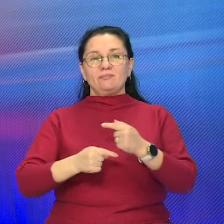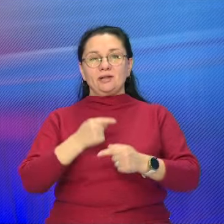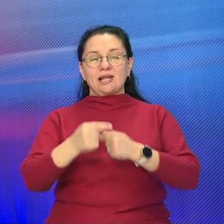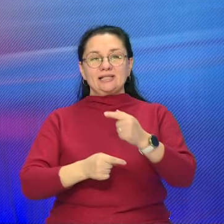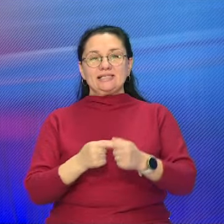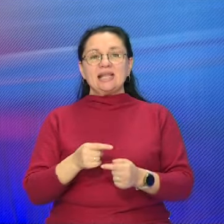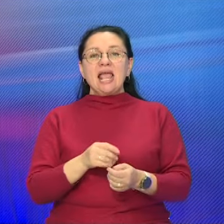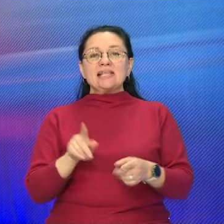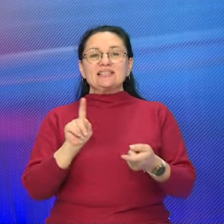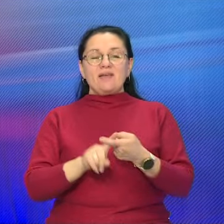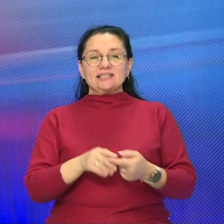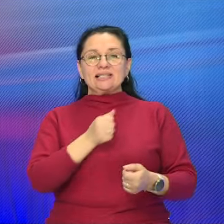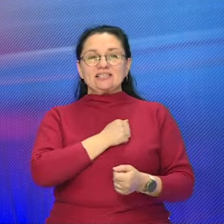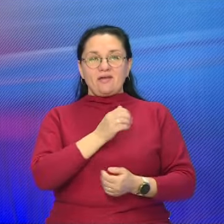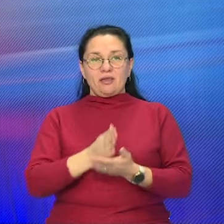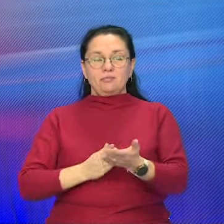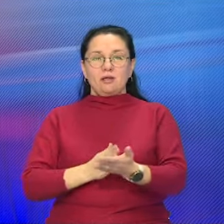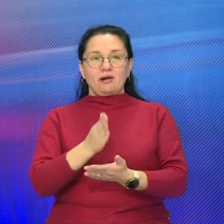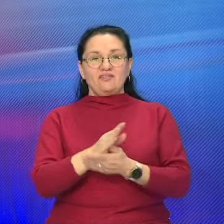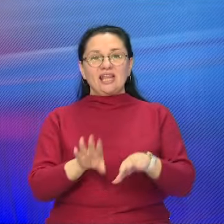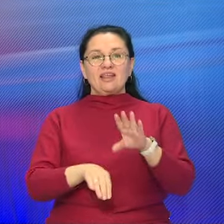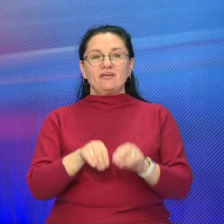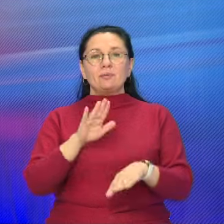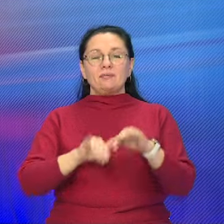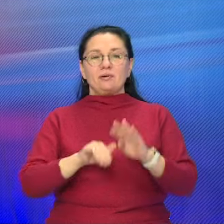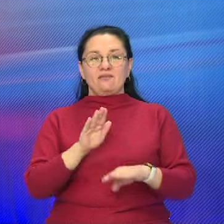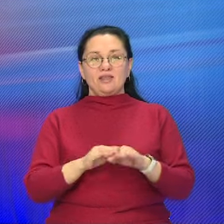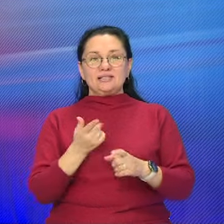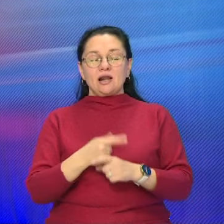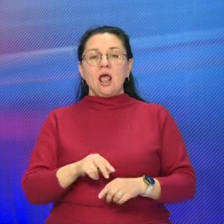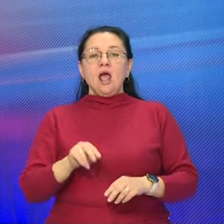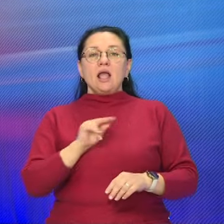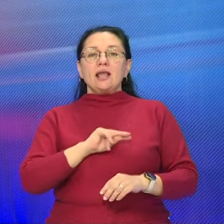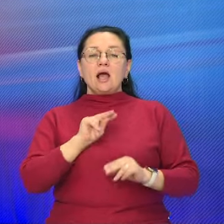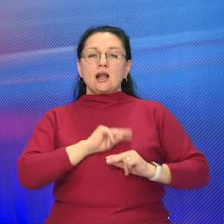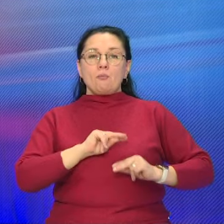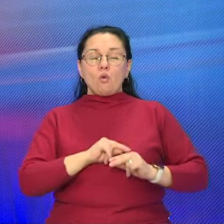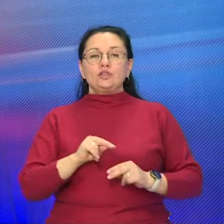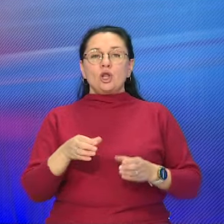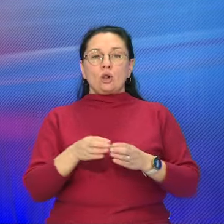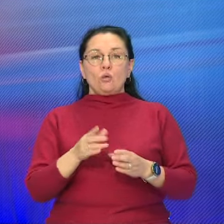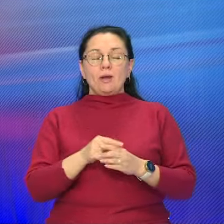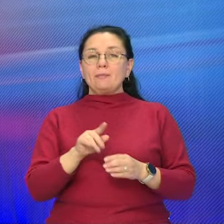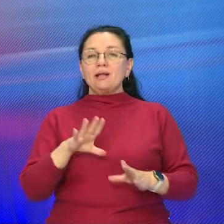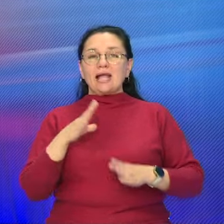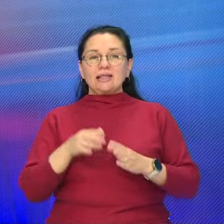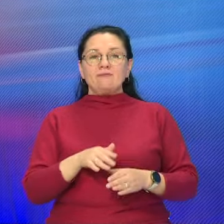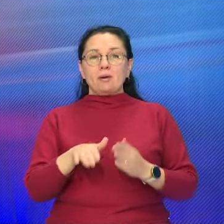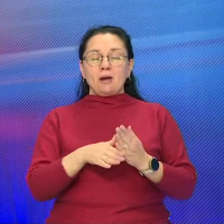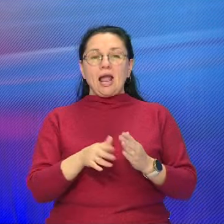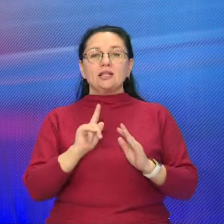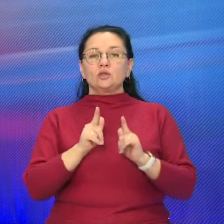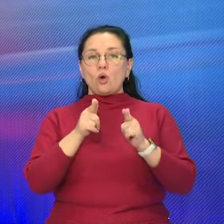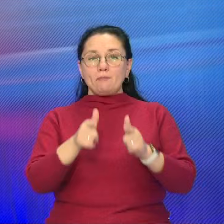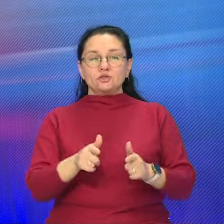военной справой, и свядомо выбрал будущую профессию. Керовник клуба помогает ему не только поспехово рыхтоваться до поступления в высшую военную